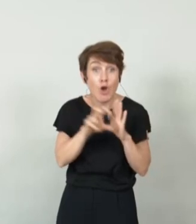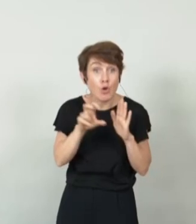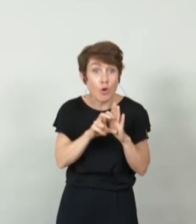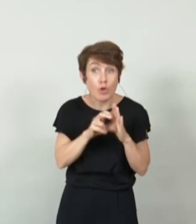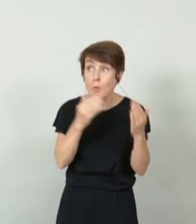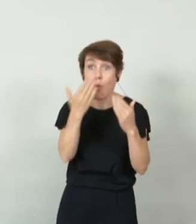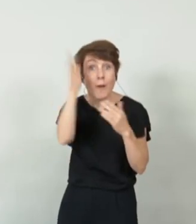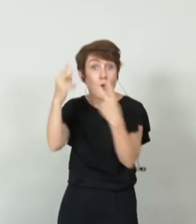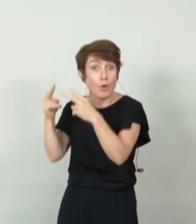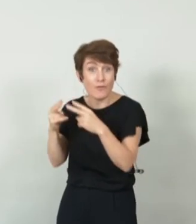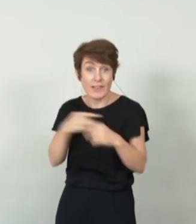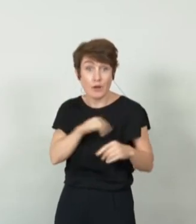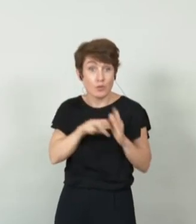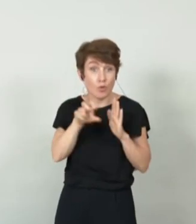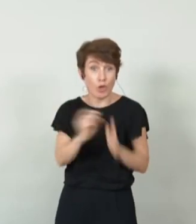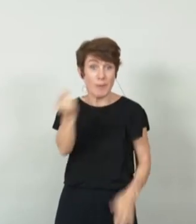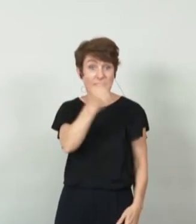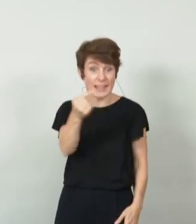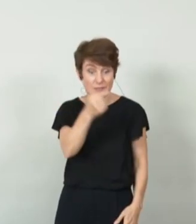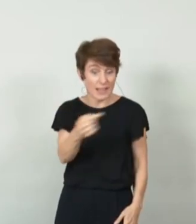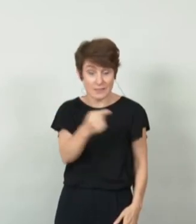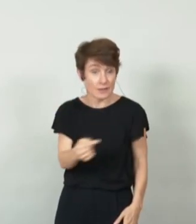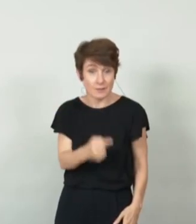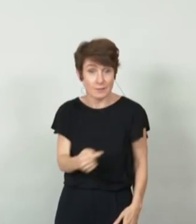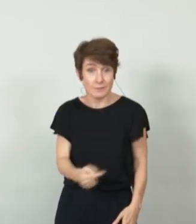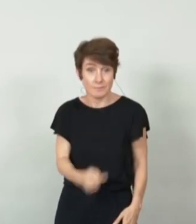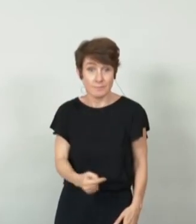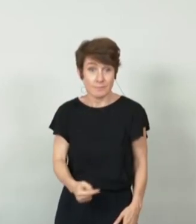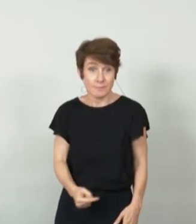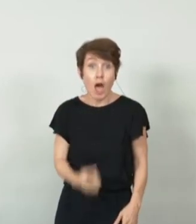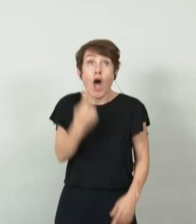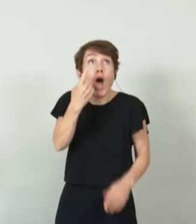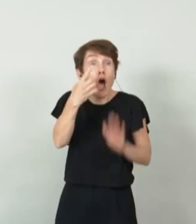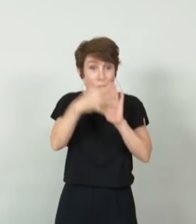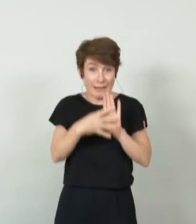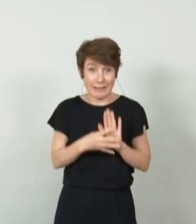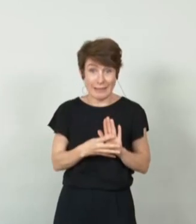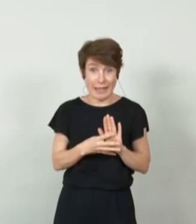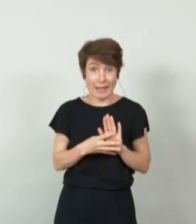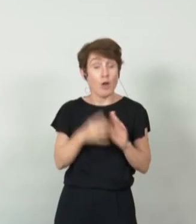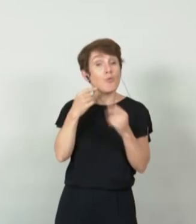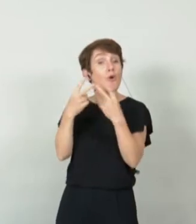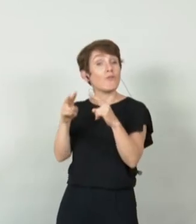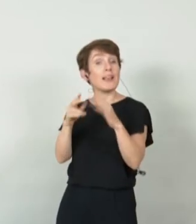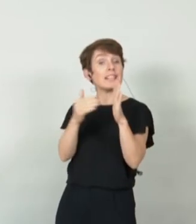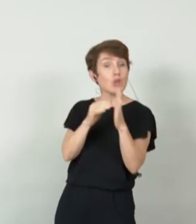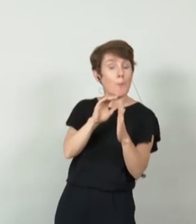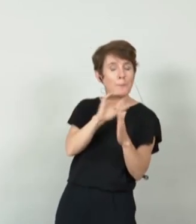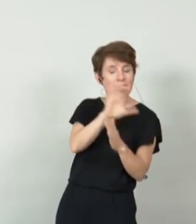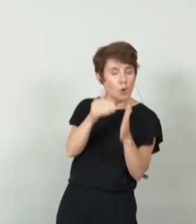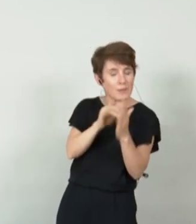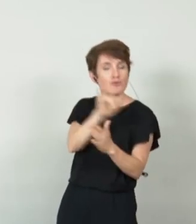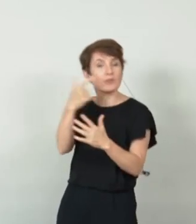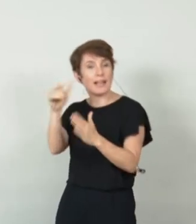qui pose la grande question pourquoi il n'y a pas un critère sur les villes entre 100 000 et 200 000 habitants où vous soyez bon